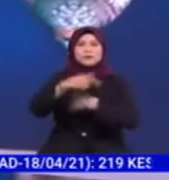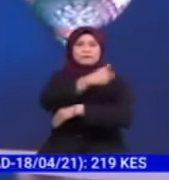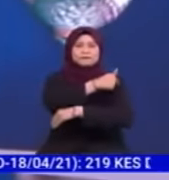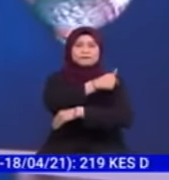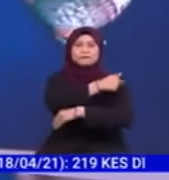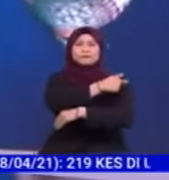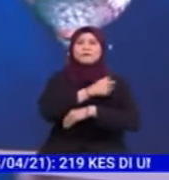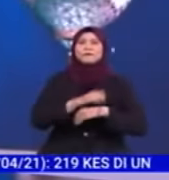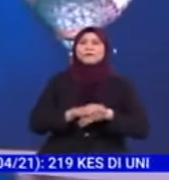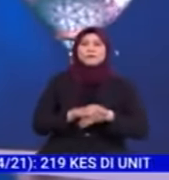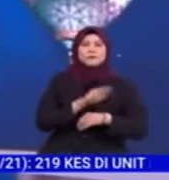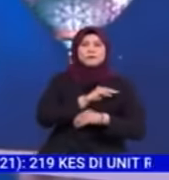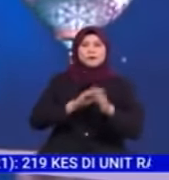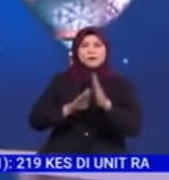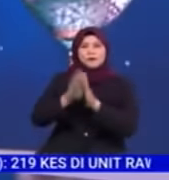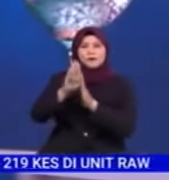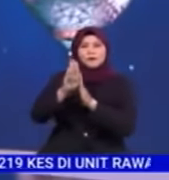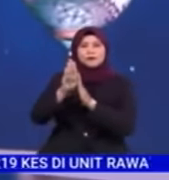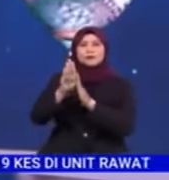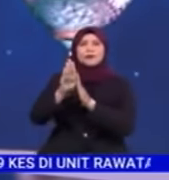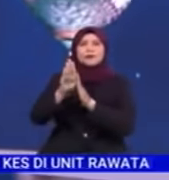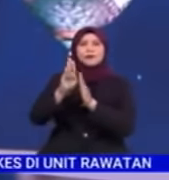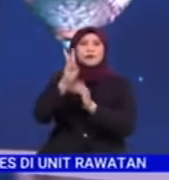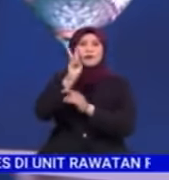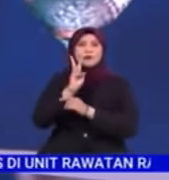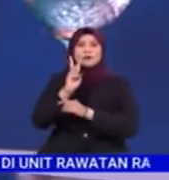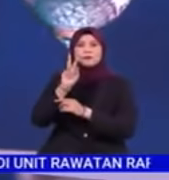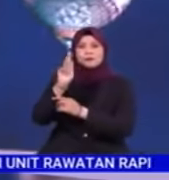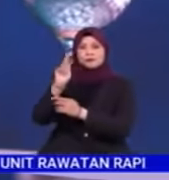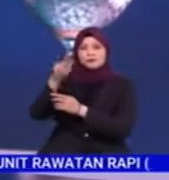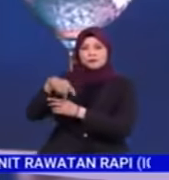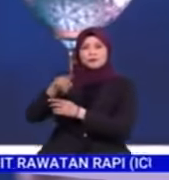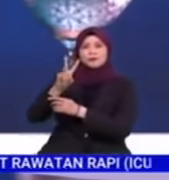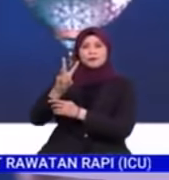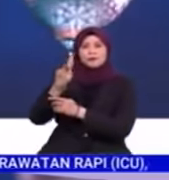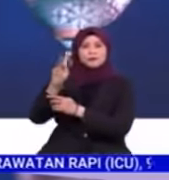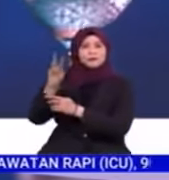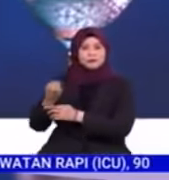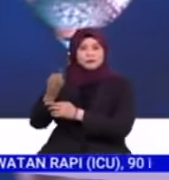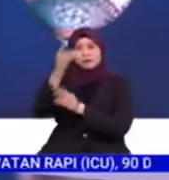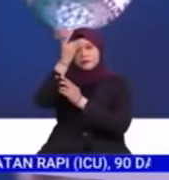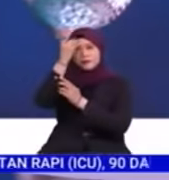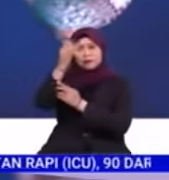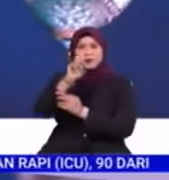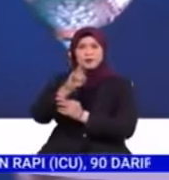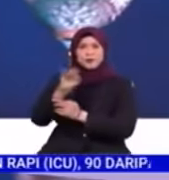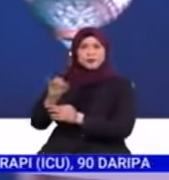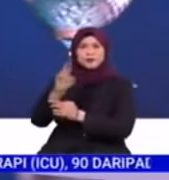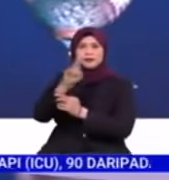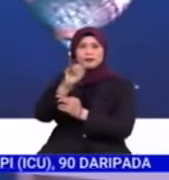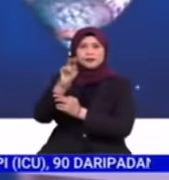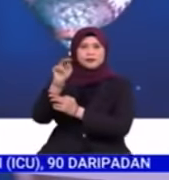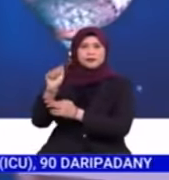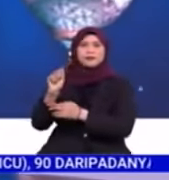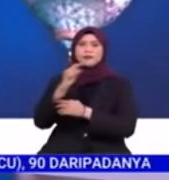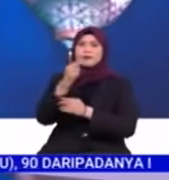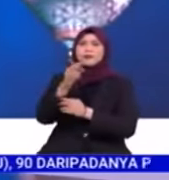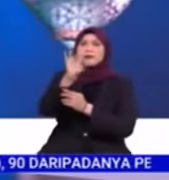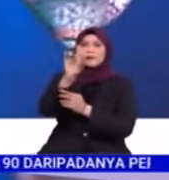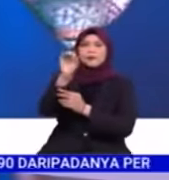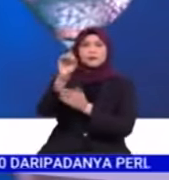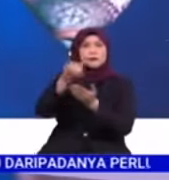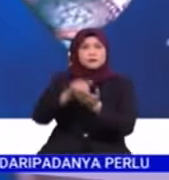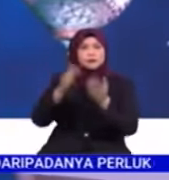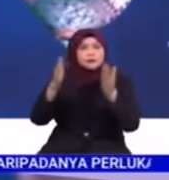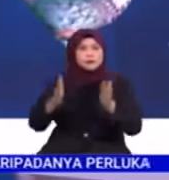menurut menteri pembangunan wanita cuaca dalam masyarakat jatuh ririna Harun kumpulan itu antara 80 individu yang daftar